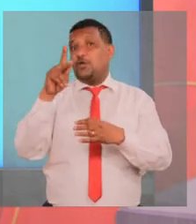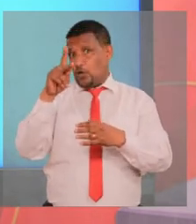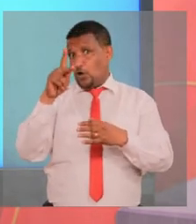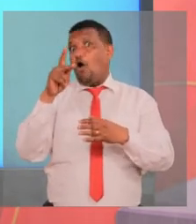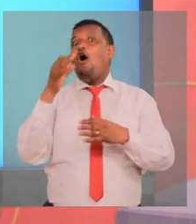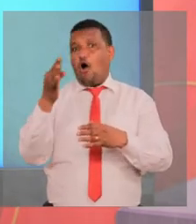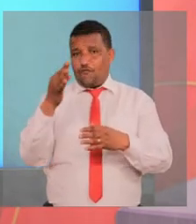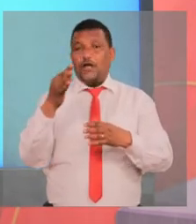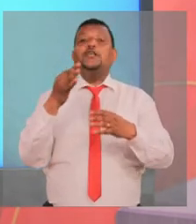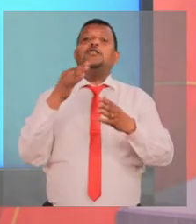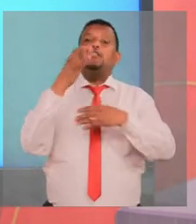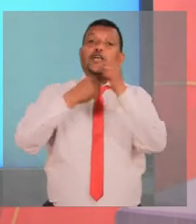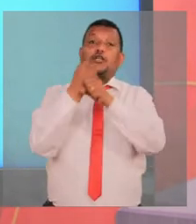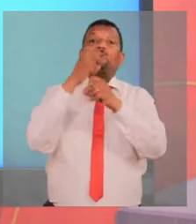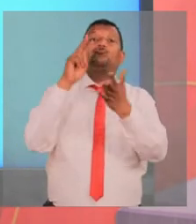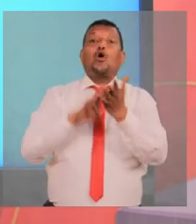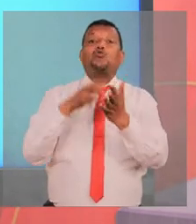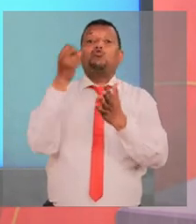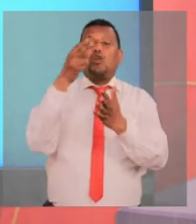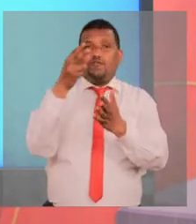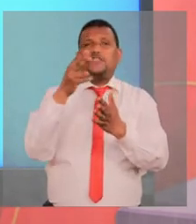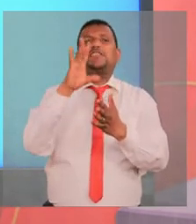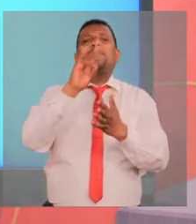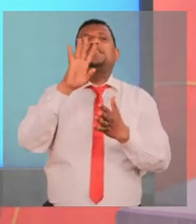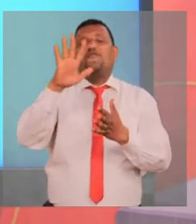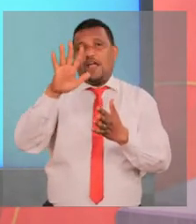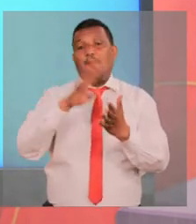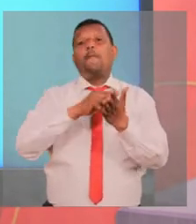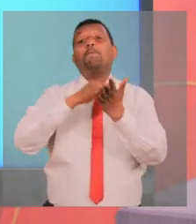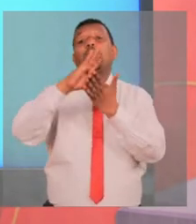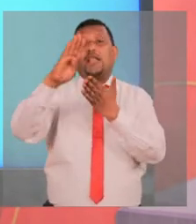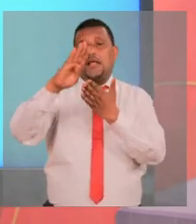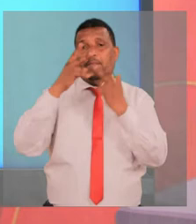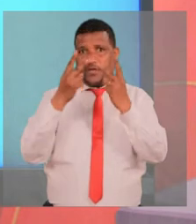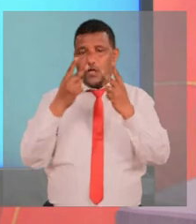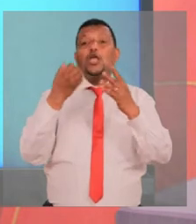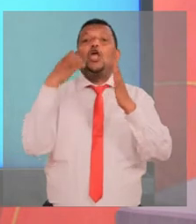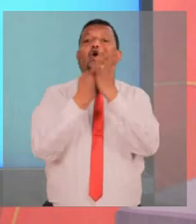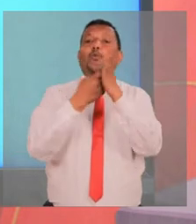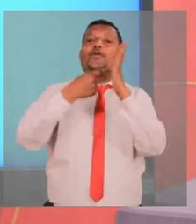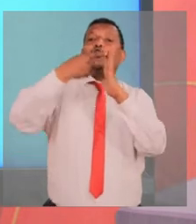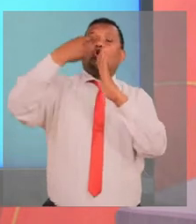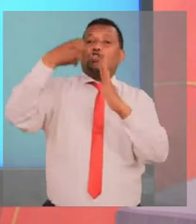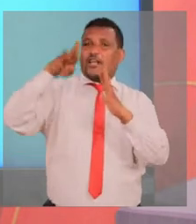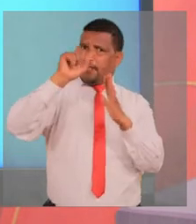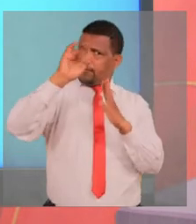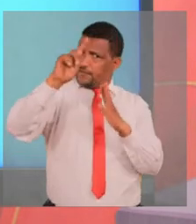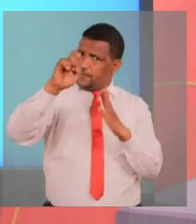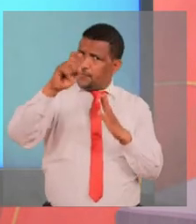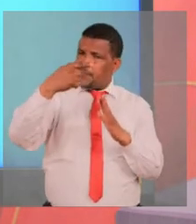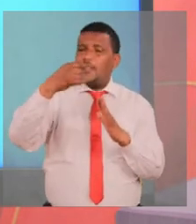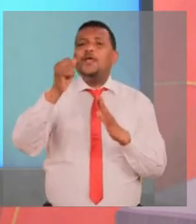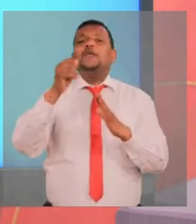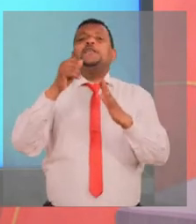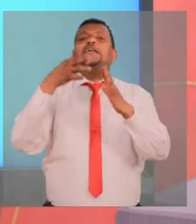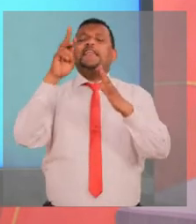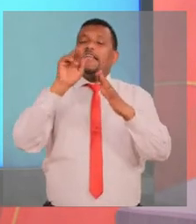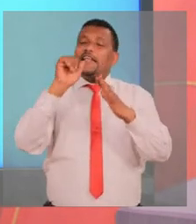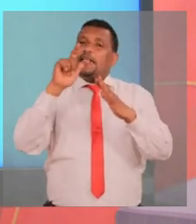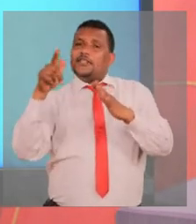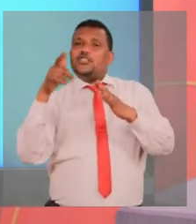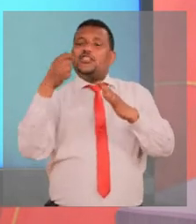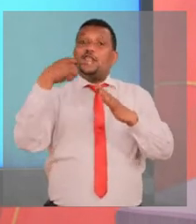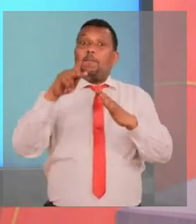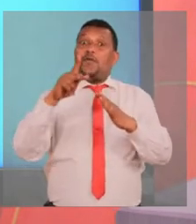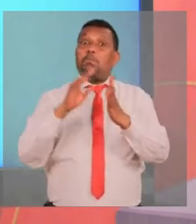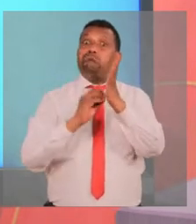1000 विषय में क्रेडिट द गिवर फिगरेटिव वाइफ इस